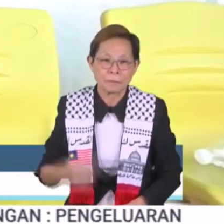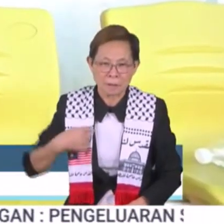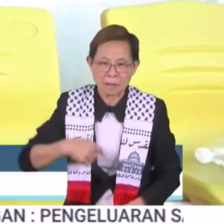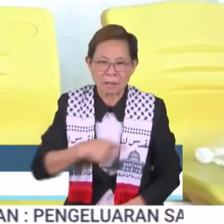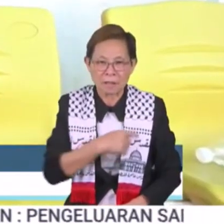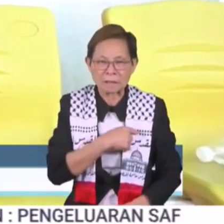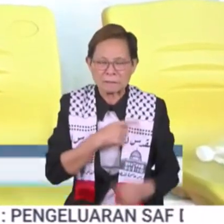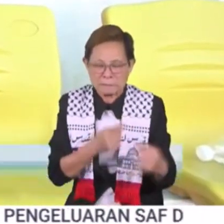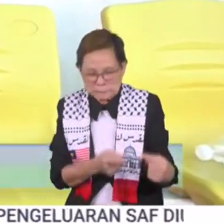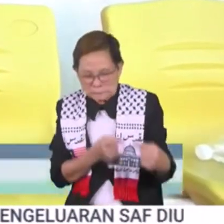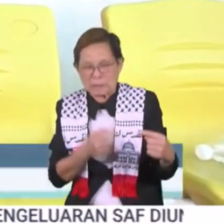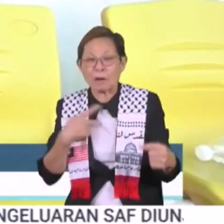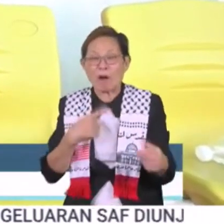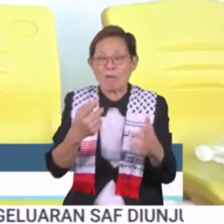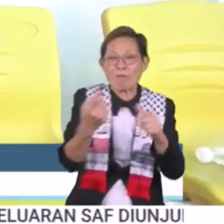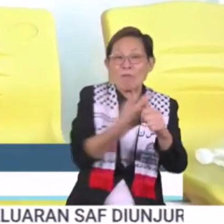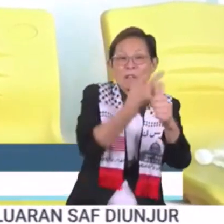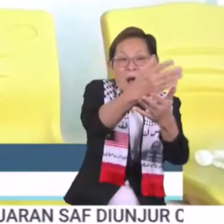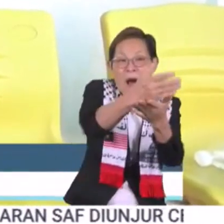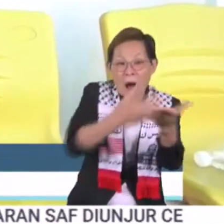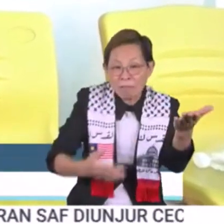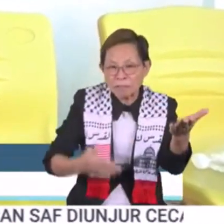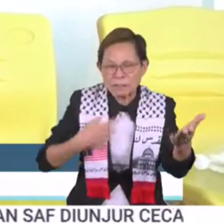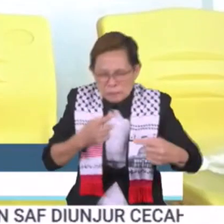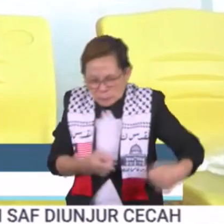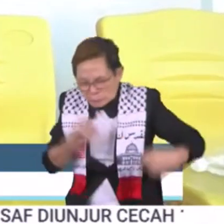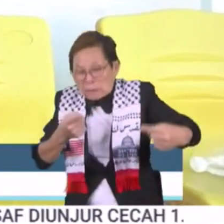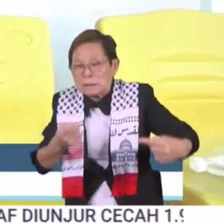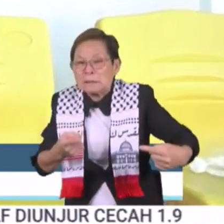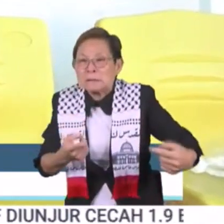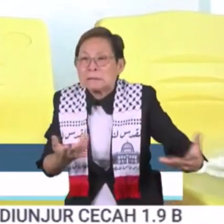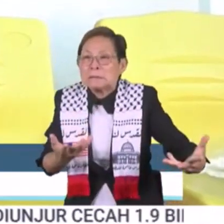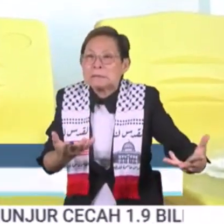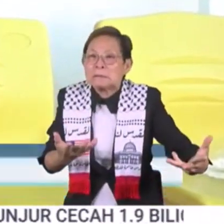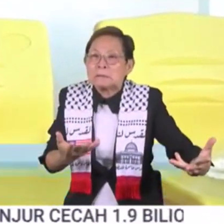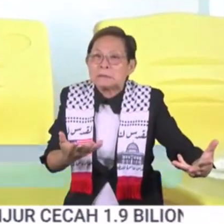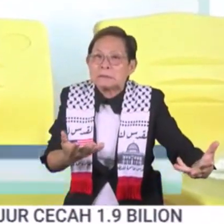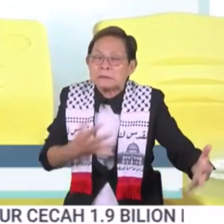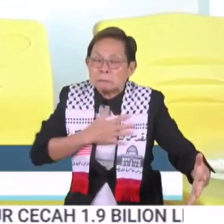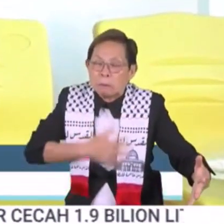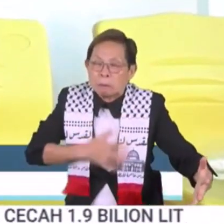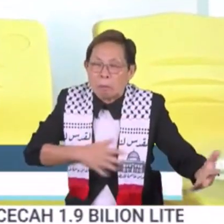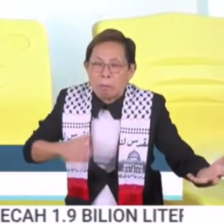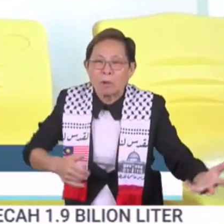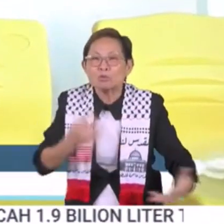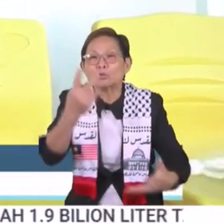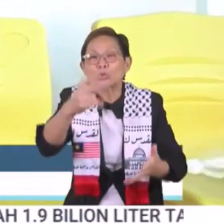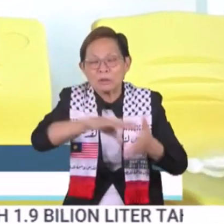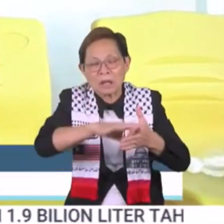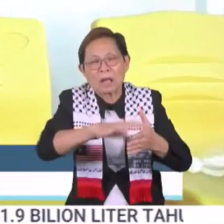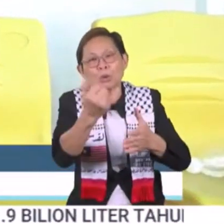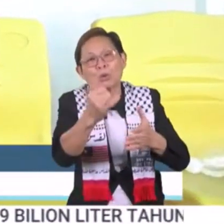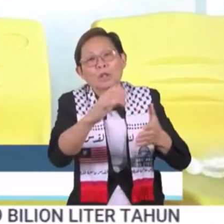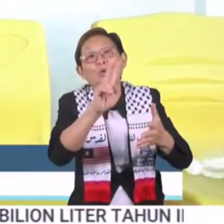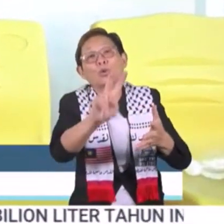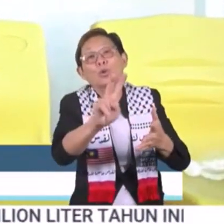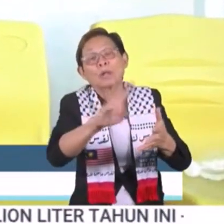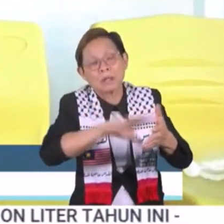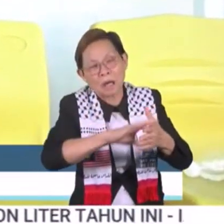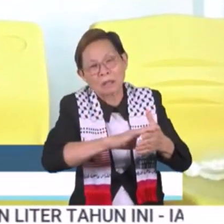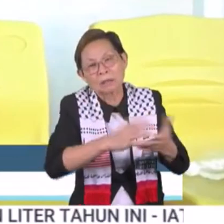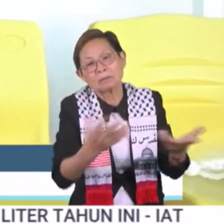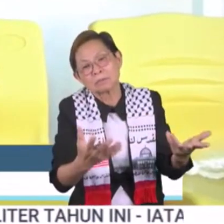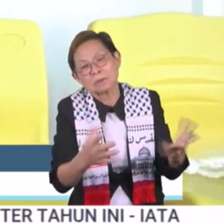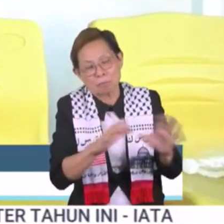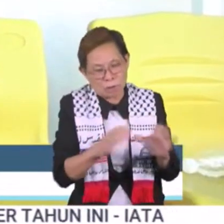Kita agak struggle on the first half. Kita tak settle down dan dua kad kuning menyebabkan